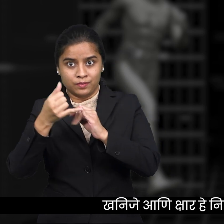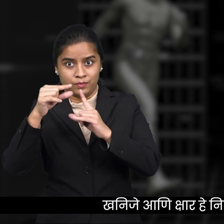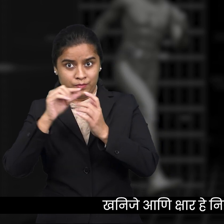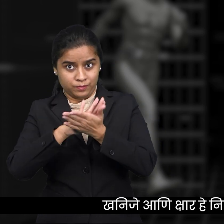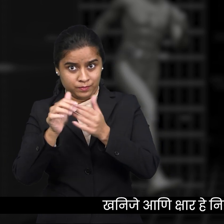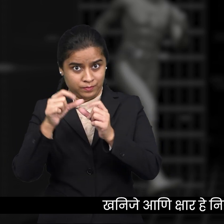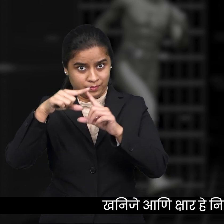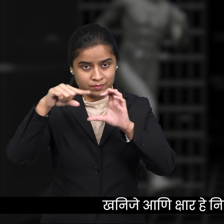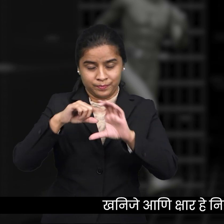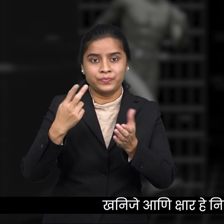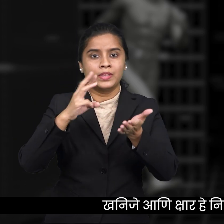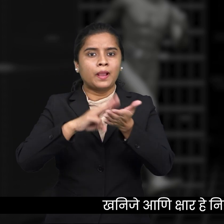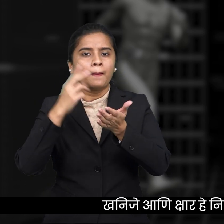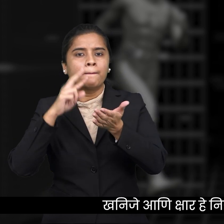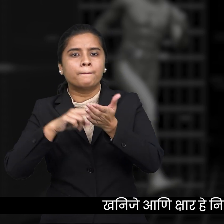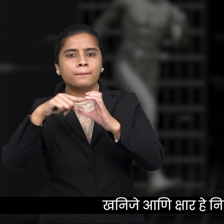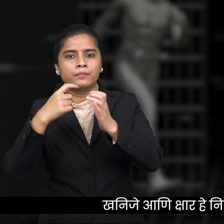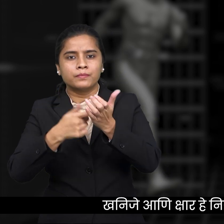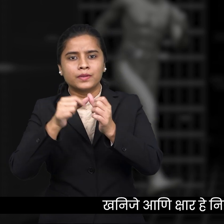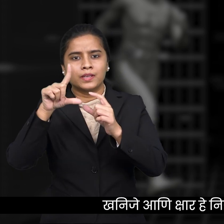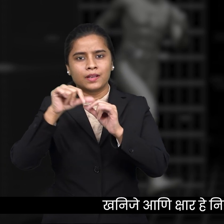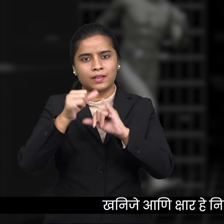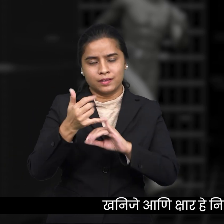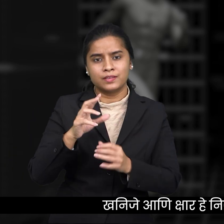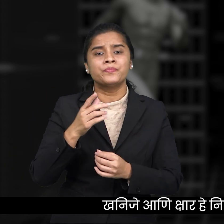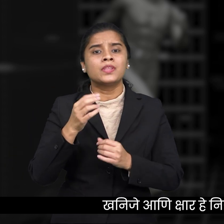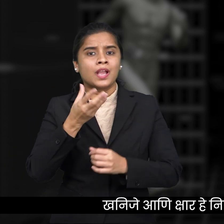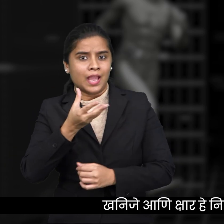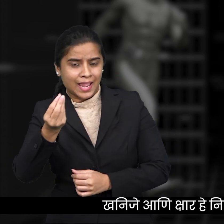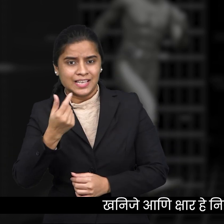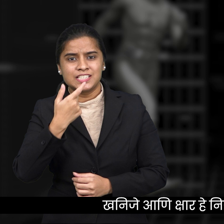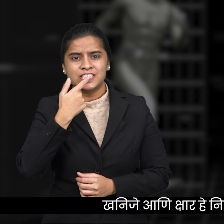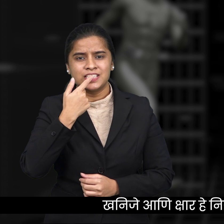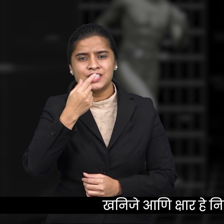खनिजे आणि क्षार हे निर्जीव किंवा अजैविक घटक असतात.